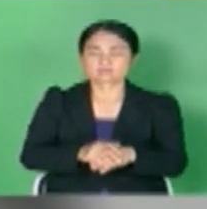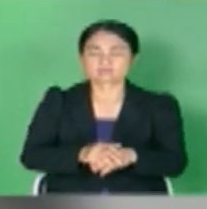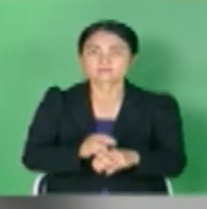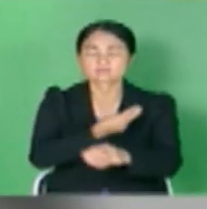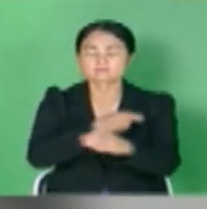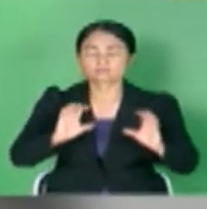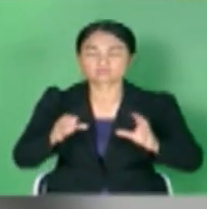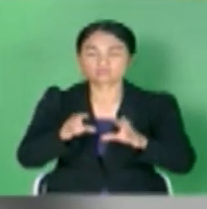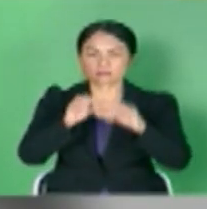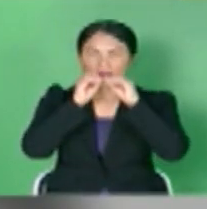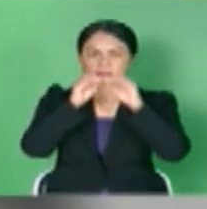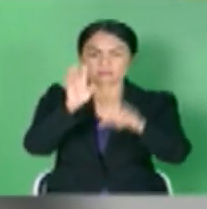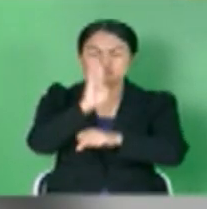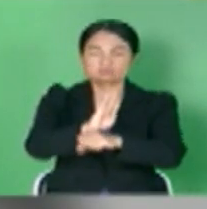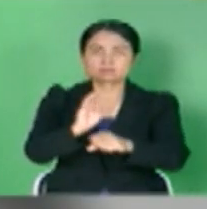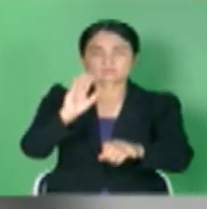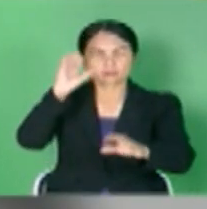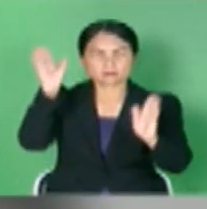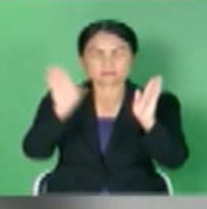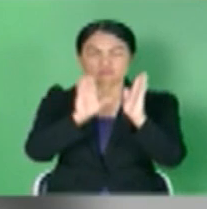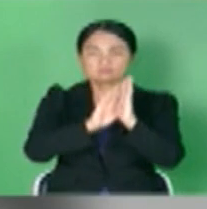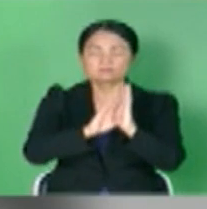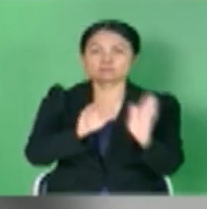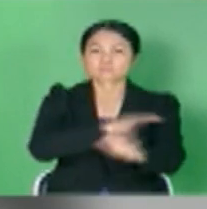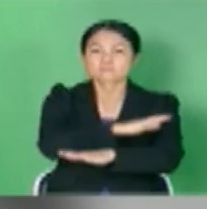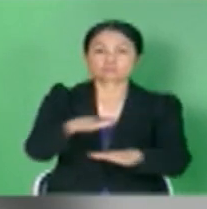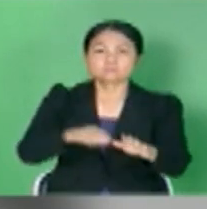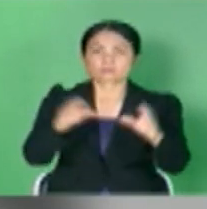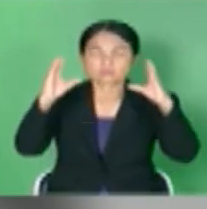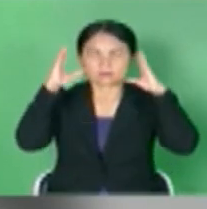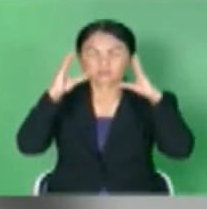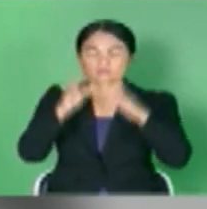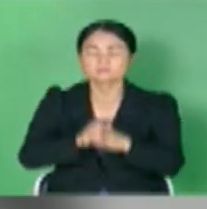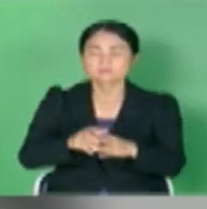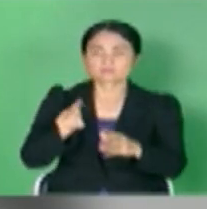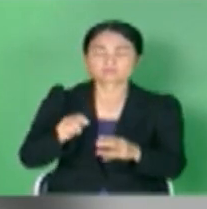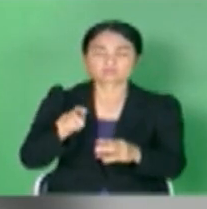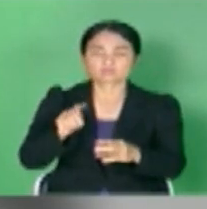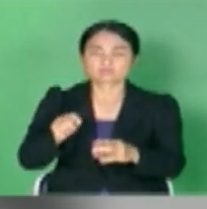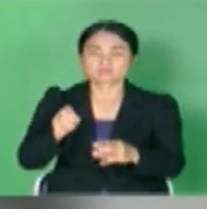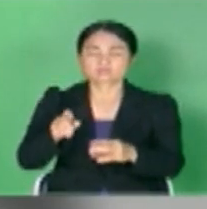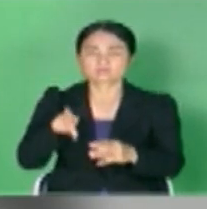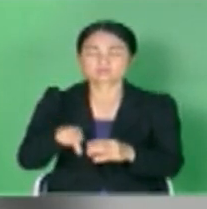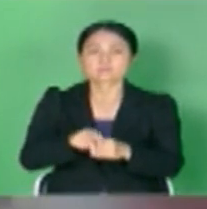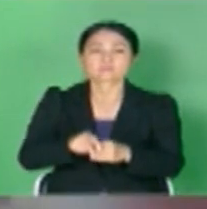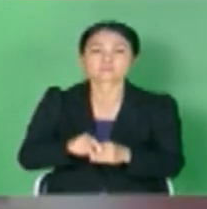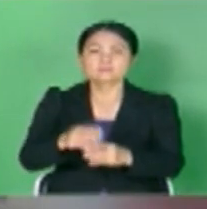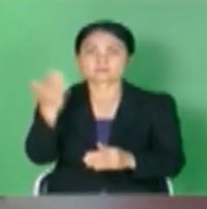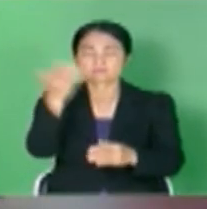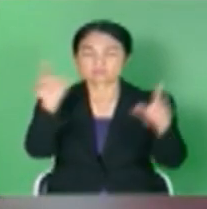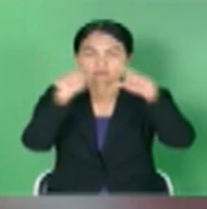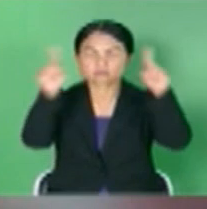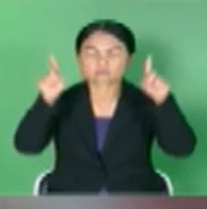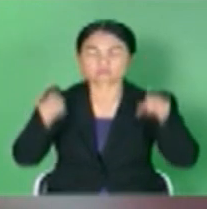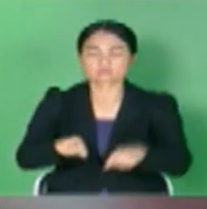គ្រឿងស្រវឹងកំពុងផ្សាយប្រតិកម្មគ្រប់រូបភាពដូចជាក្នុង Facebook TikTok ផ្ទាំងប៉ាណូបដាអេ